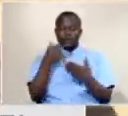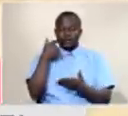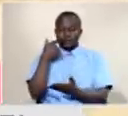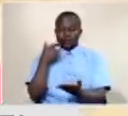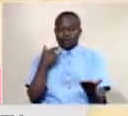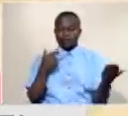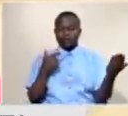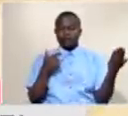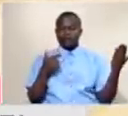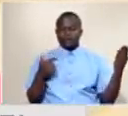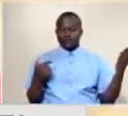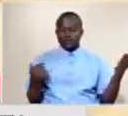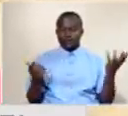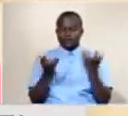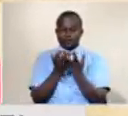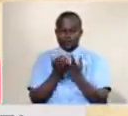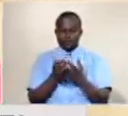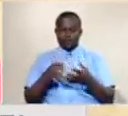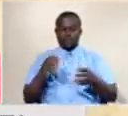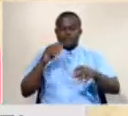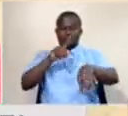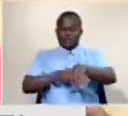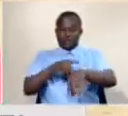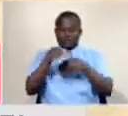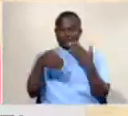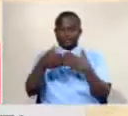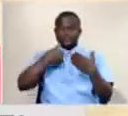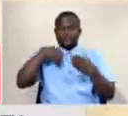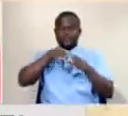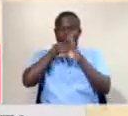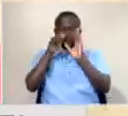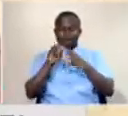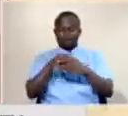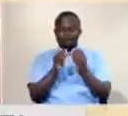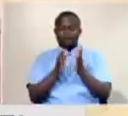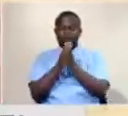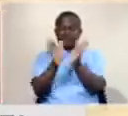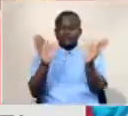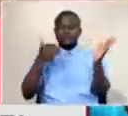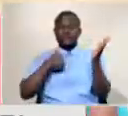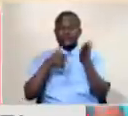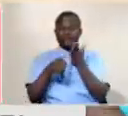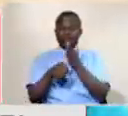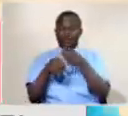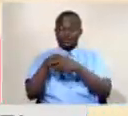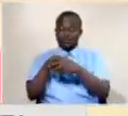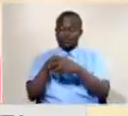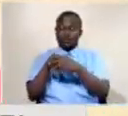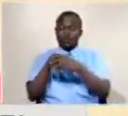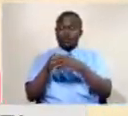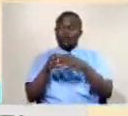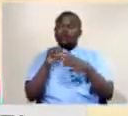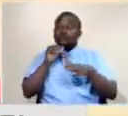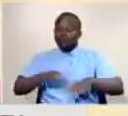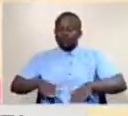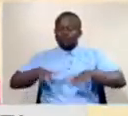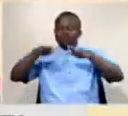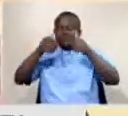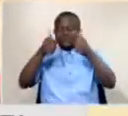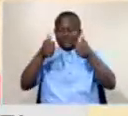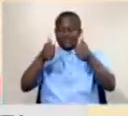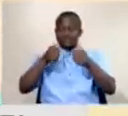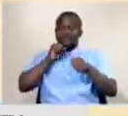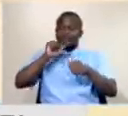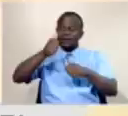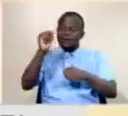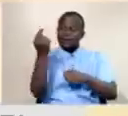ubwiherero bujyanye n'igihe, dufite umunyamuryango muri rusange ufite ikibazo cyo kugwingira. Si ibyo gusa, n'umunyarwanda muri rusange.